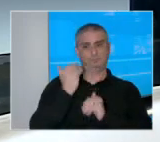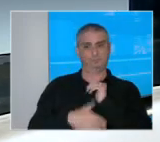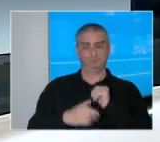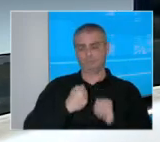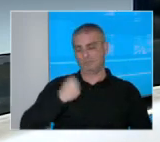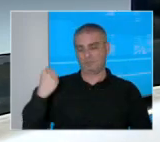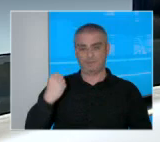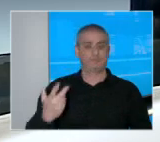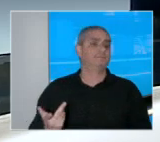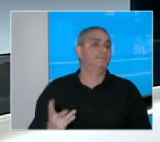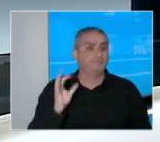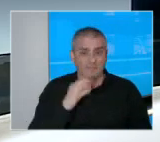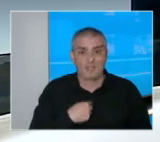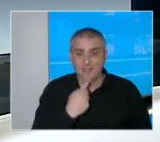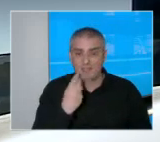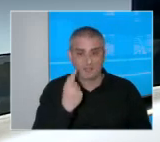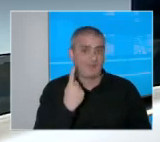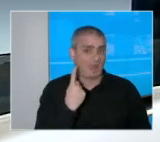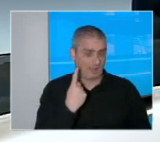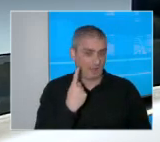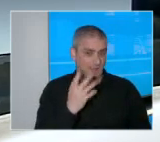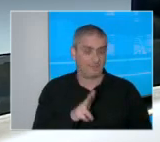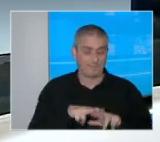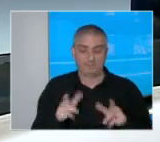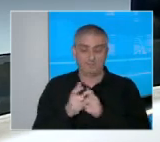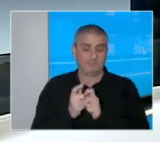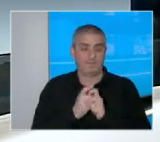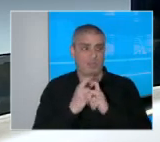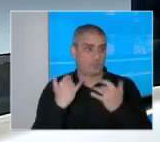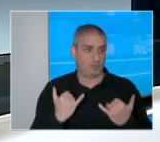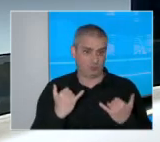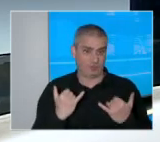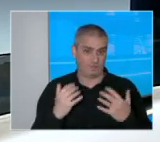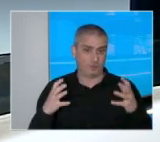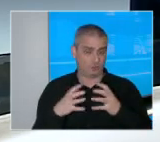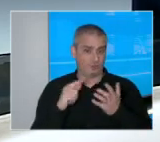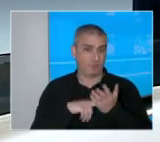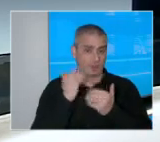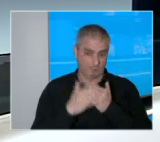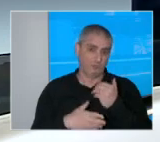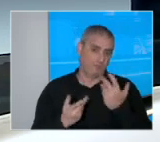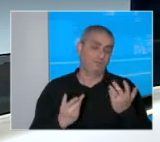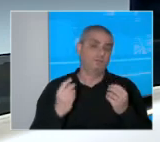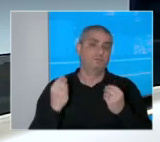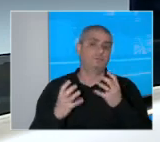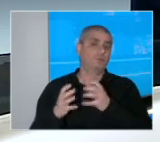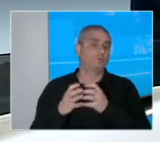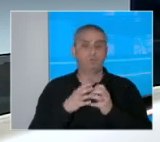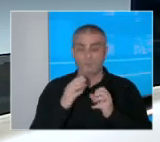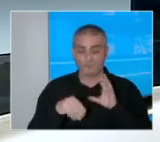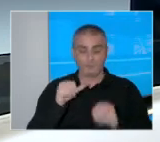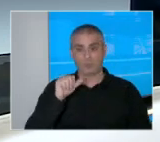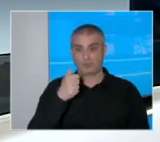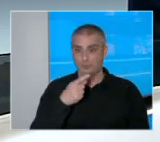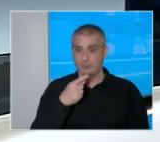ממחנה הימין כולו. ובכל אופן, אומר משהו אחד על מצב המפלגות עכשיו בגושים, כי בסוף זה כן משחק גושי, בבחירות